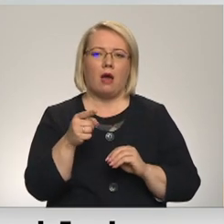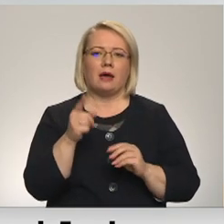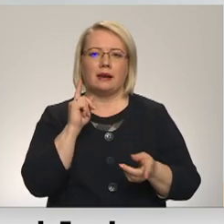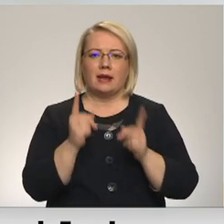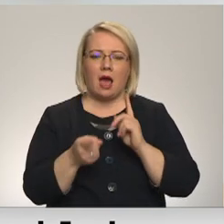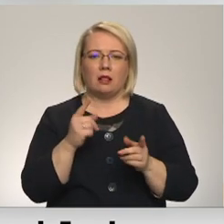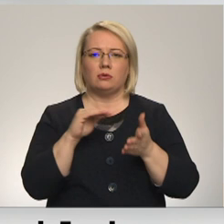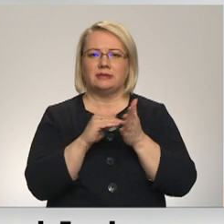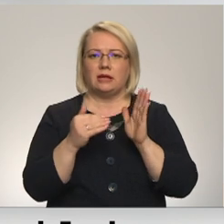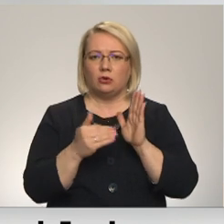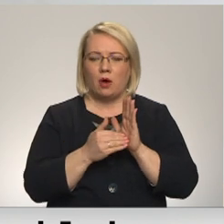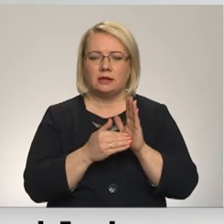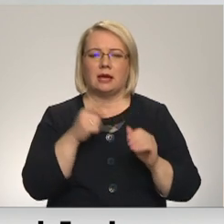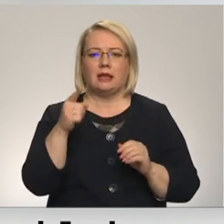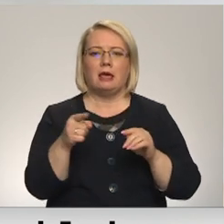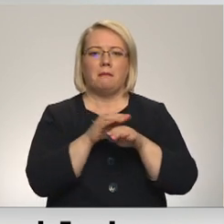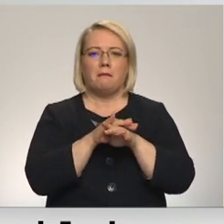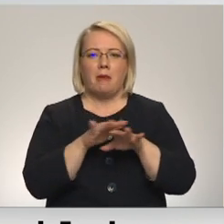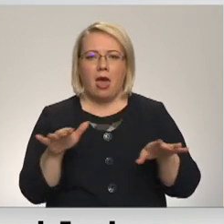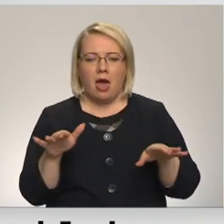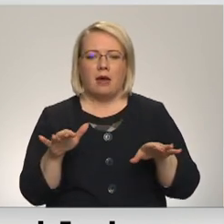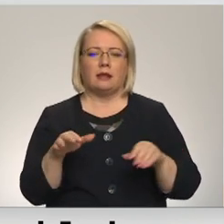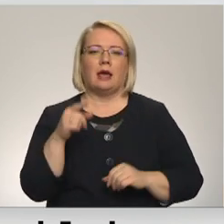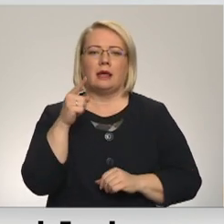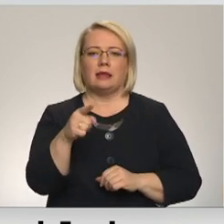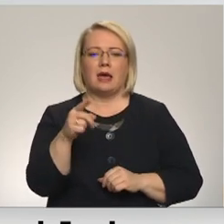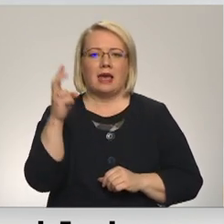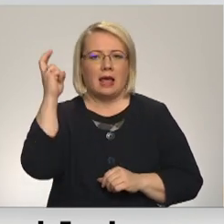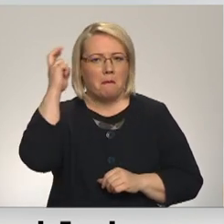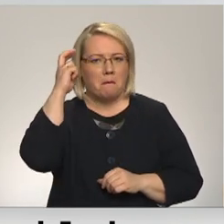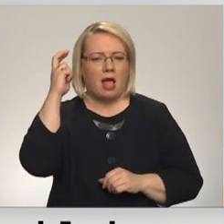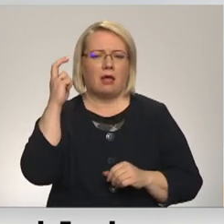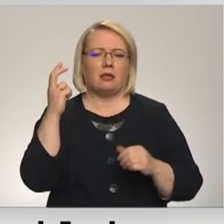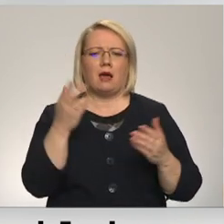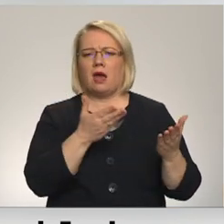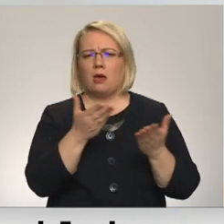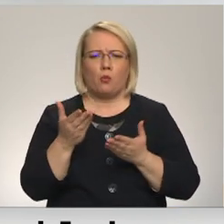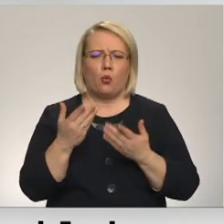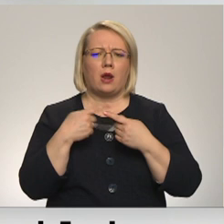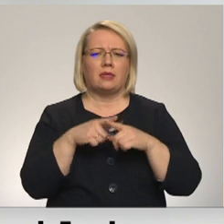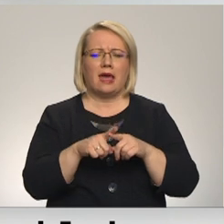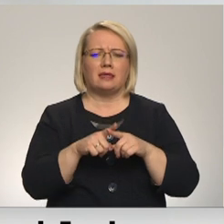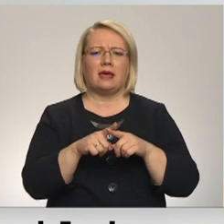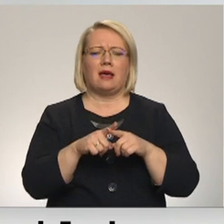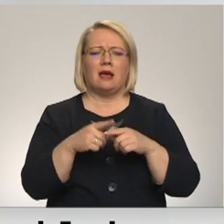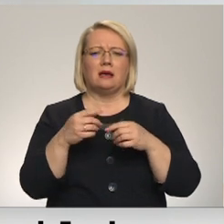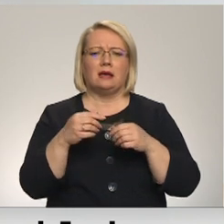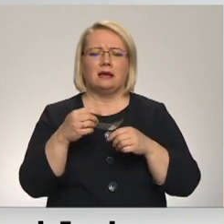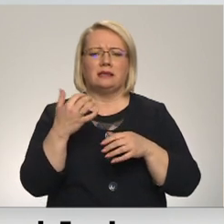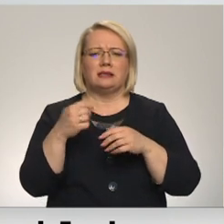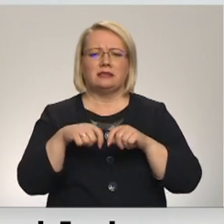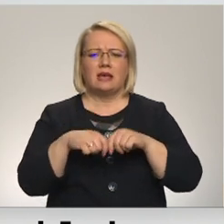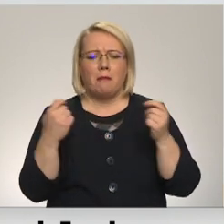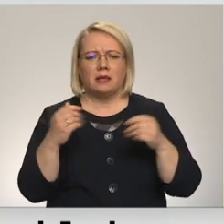reālo situāciju, ka tie ir bērni, ka tie implanti, kā jebkura tehniska ierīce saplīst arī ārpus